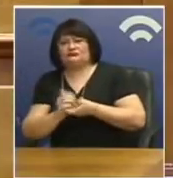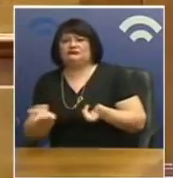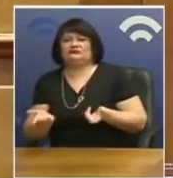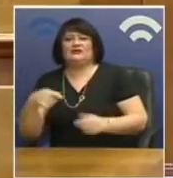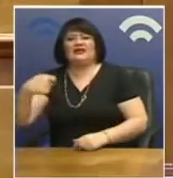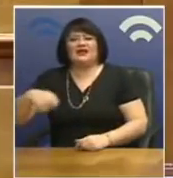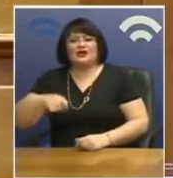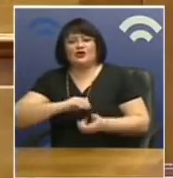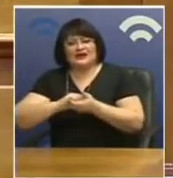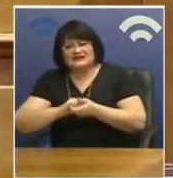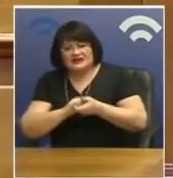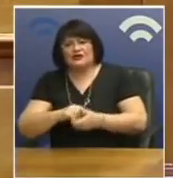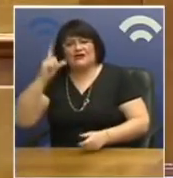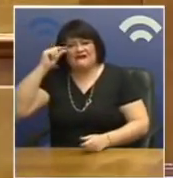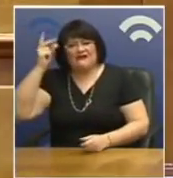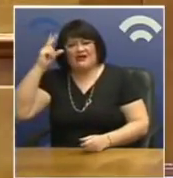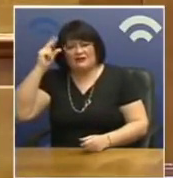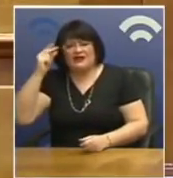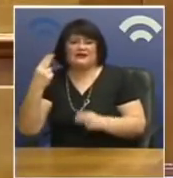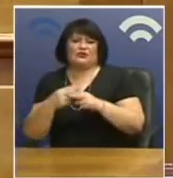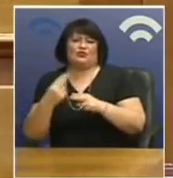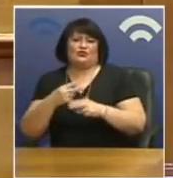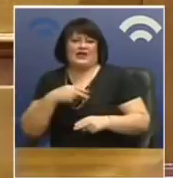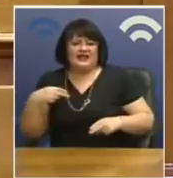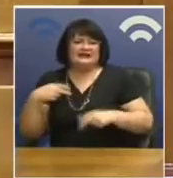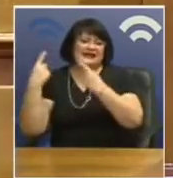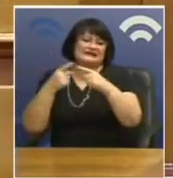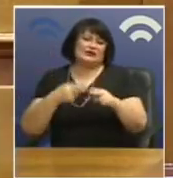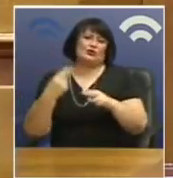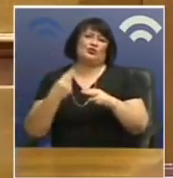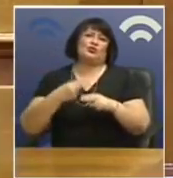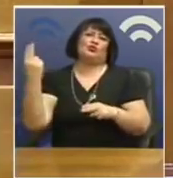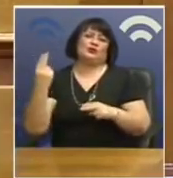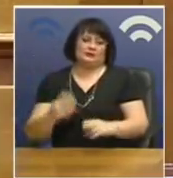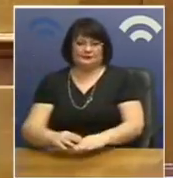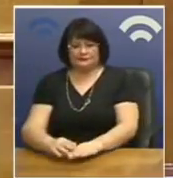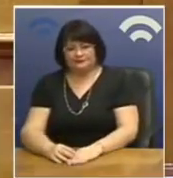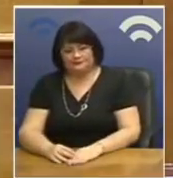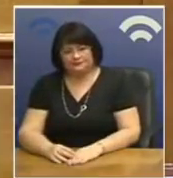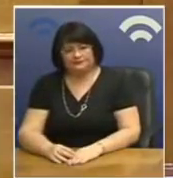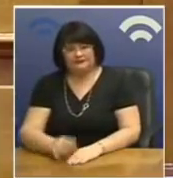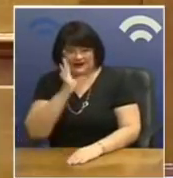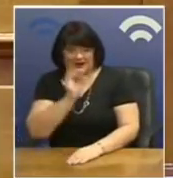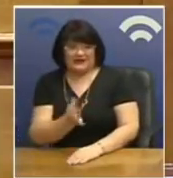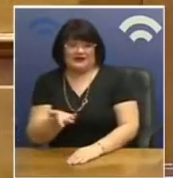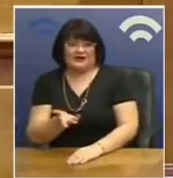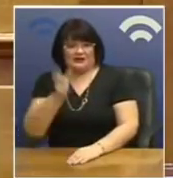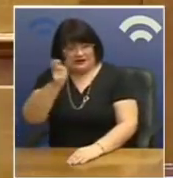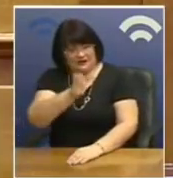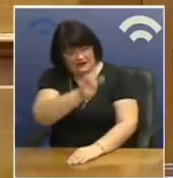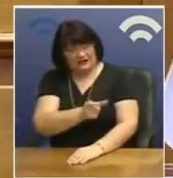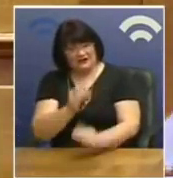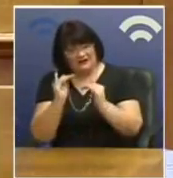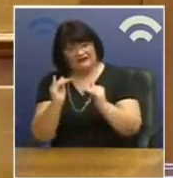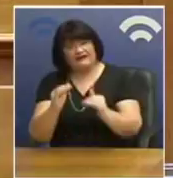δικηγορικοί σύλλογοι, ακαδημαϊκοί διακεκριμένου κύρους. Τους ίδιους ανθρώπους, είναι αλήθεια, κρατήσατε κι εσείς ως κορμό της